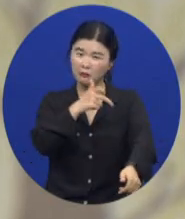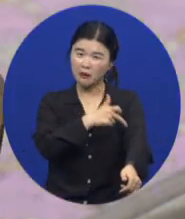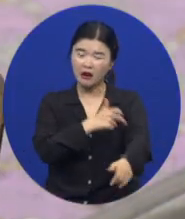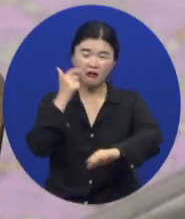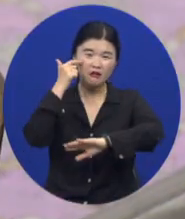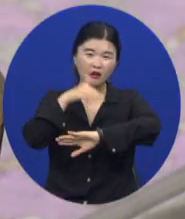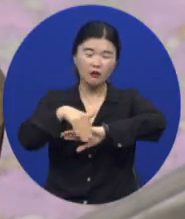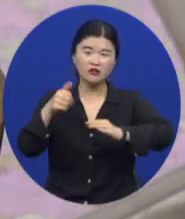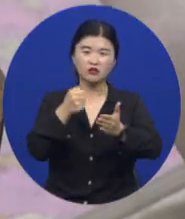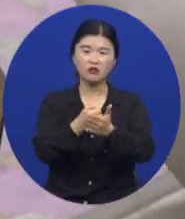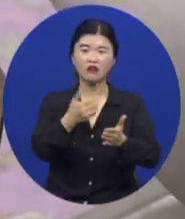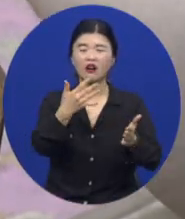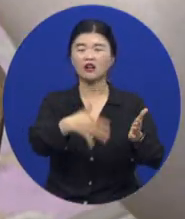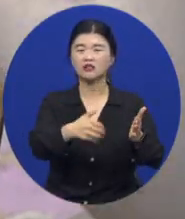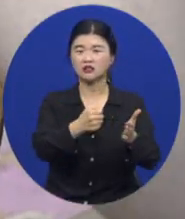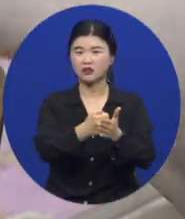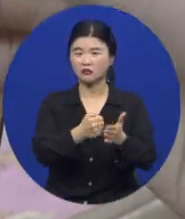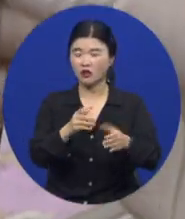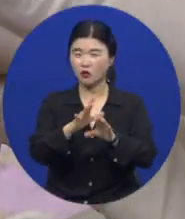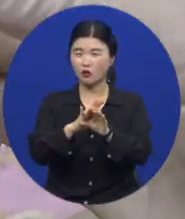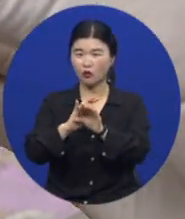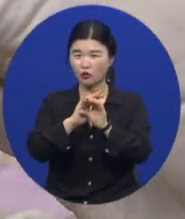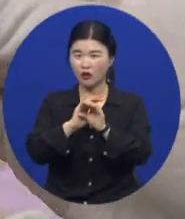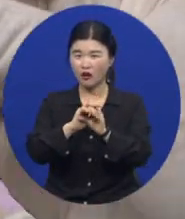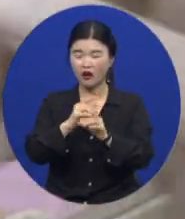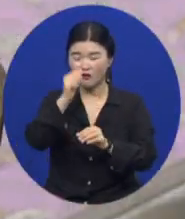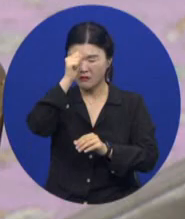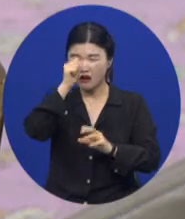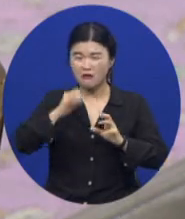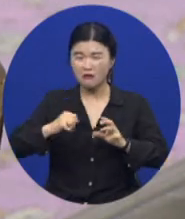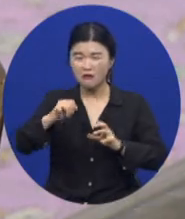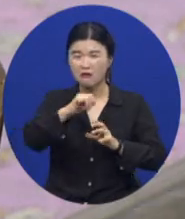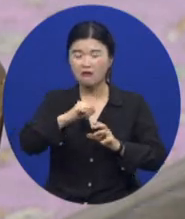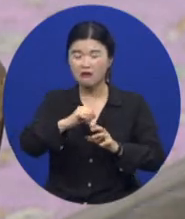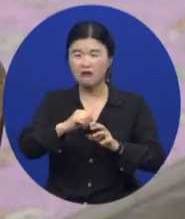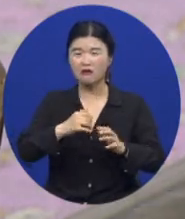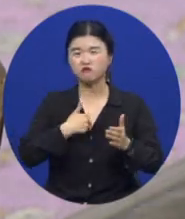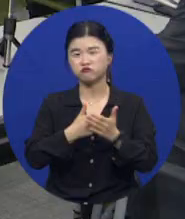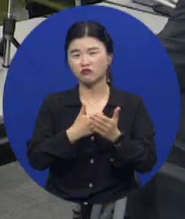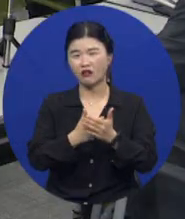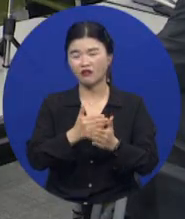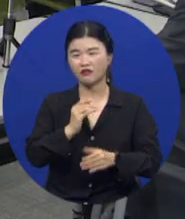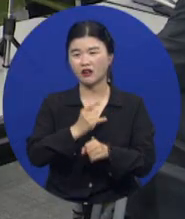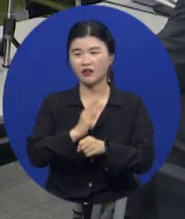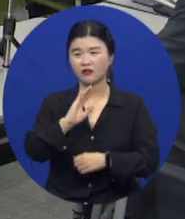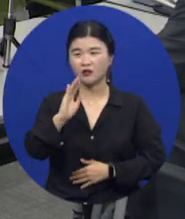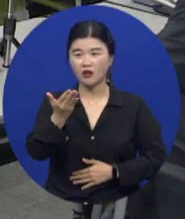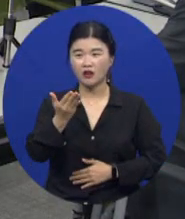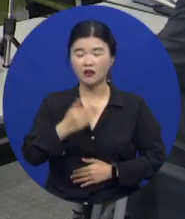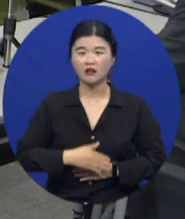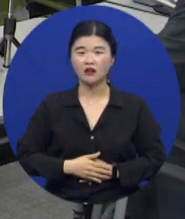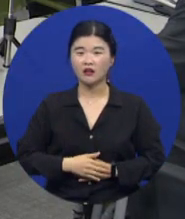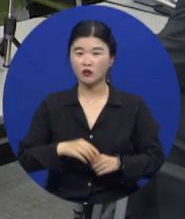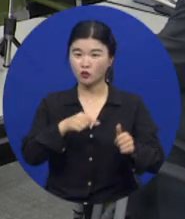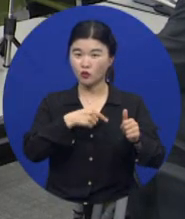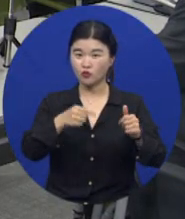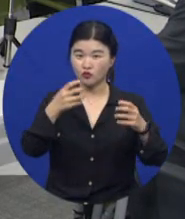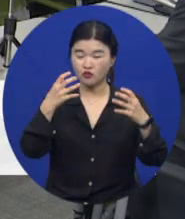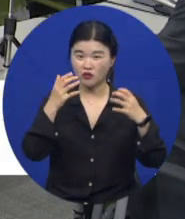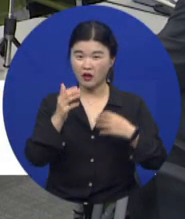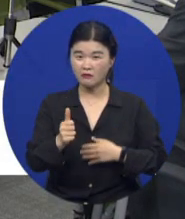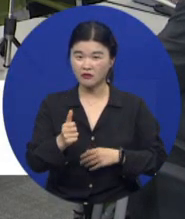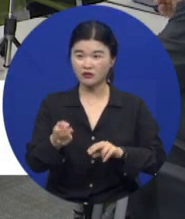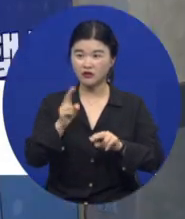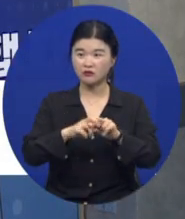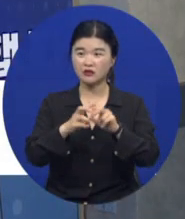계획이 확정되지 않은 데다 코로나19 변이 바이러스 확산은 불안 요소입니다. 한편 이성문 교육감은